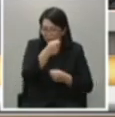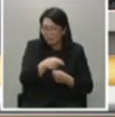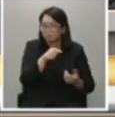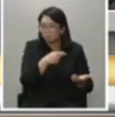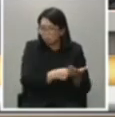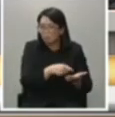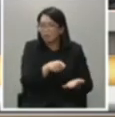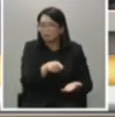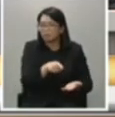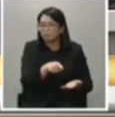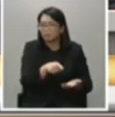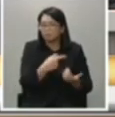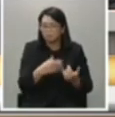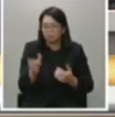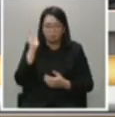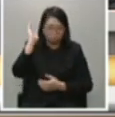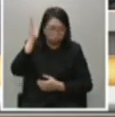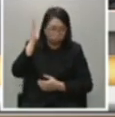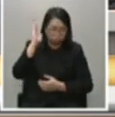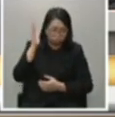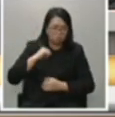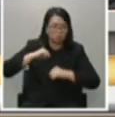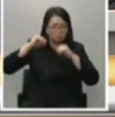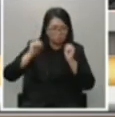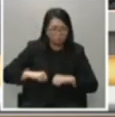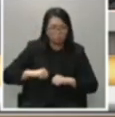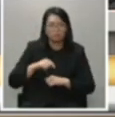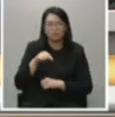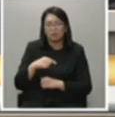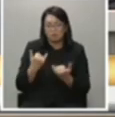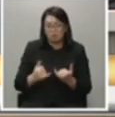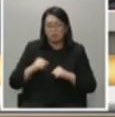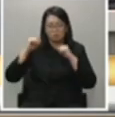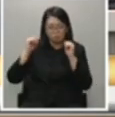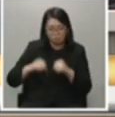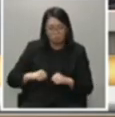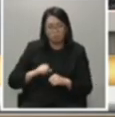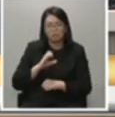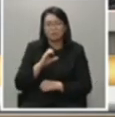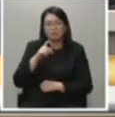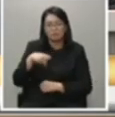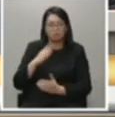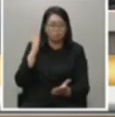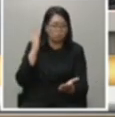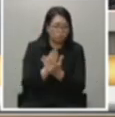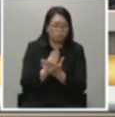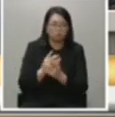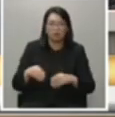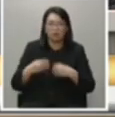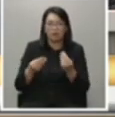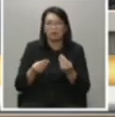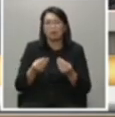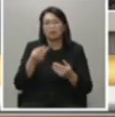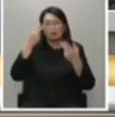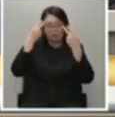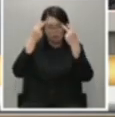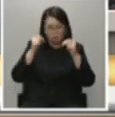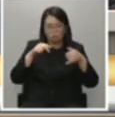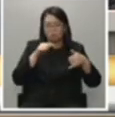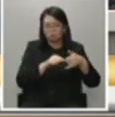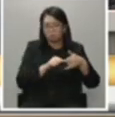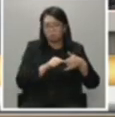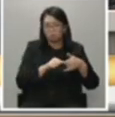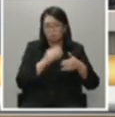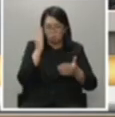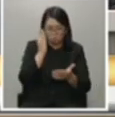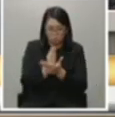ำเป็นต้องอภิปรายการเข้าร่วมความตกลง CPTPP ในวันนี้เพื่อหยุดไม่ให้พลเอกประยุทธ์และพวกได้อยู่สร้างวง